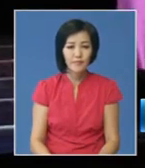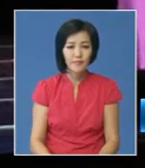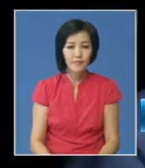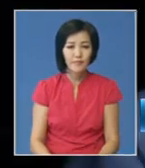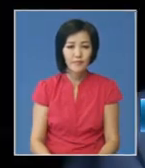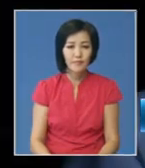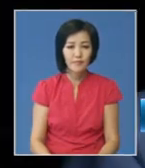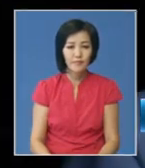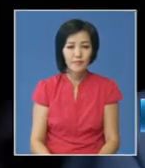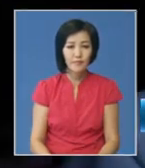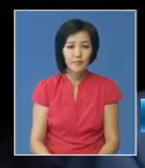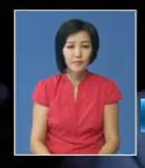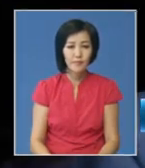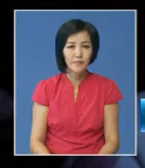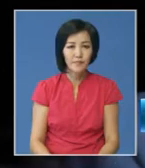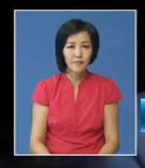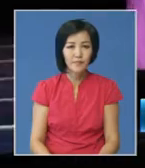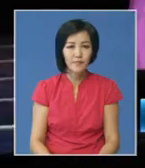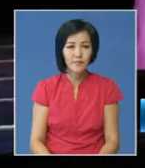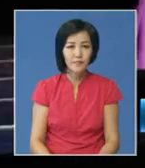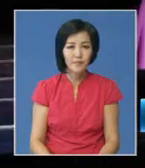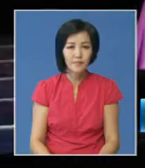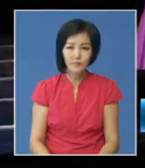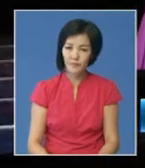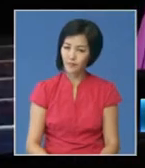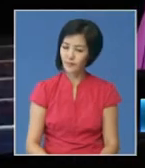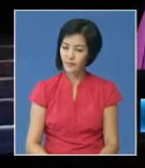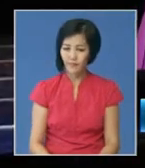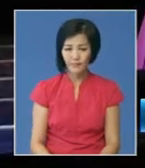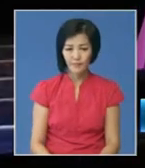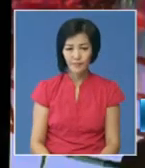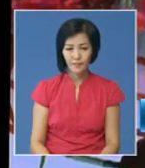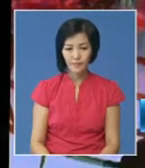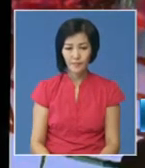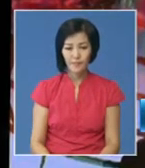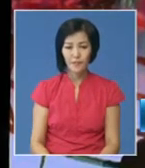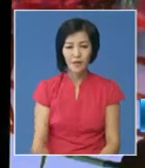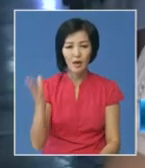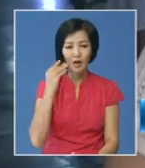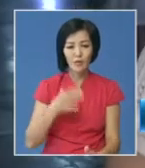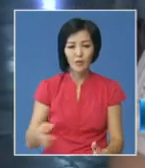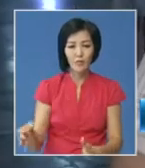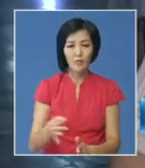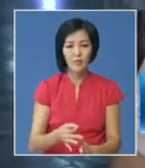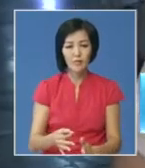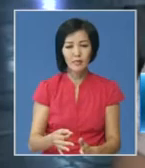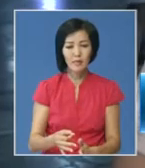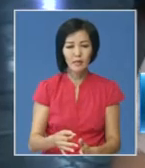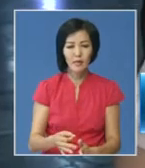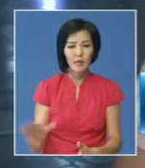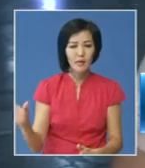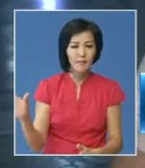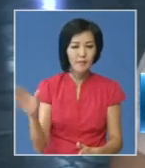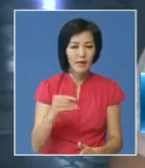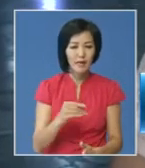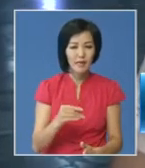А Алматы облысының әрбір шараларын бәрлігін қуып жүріп,